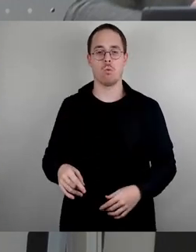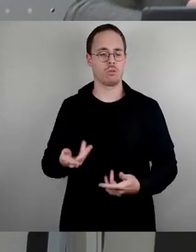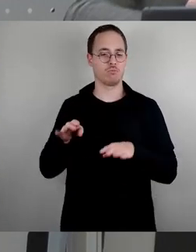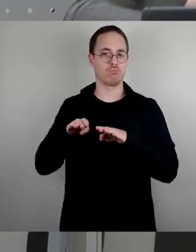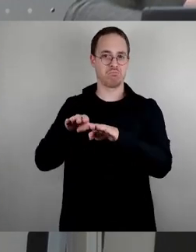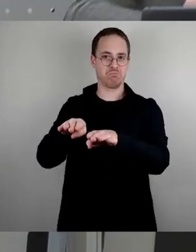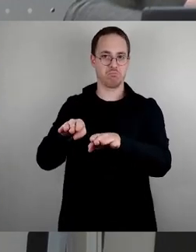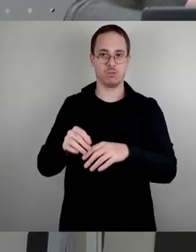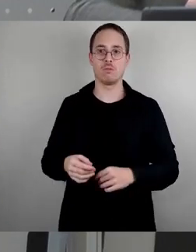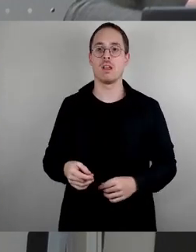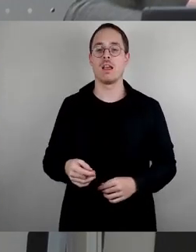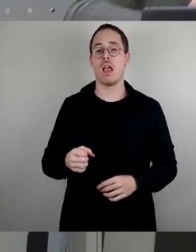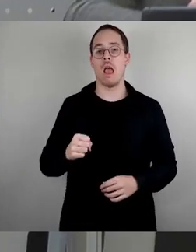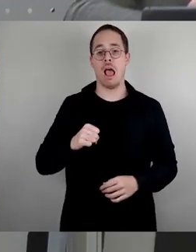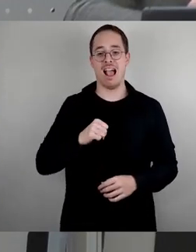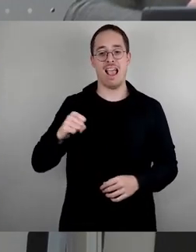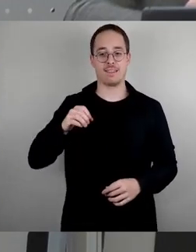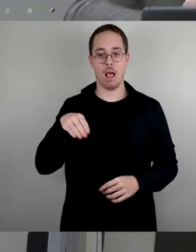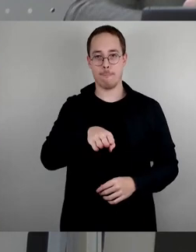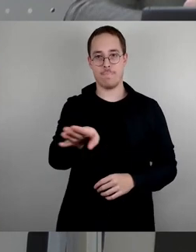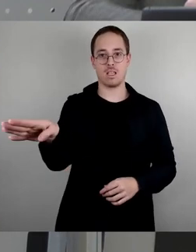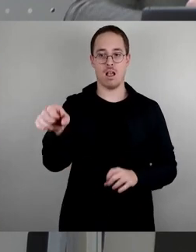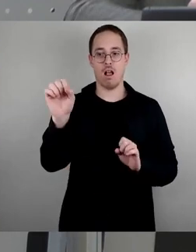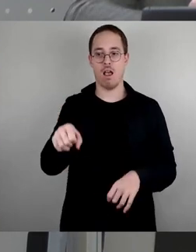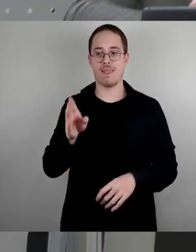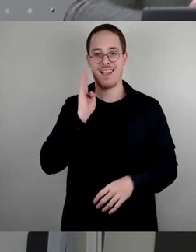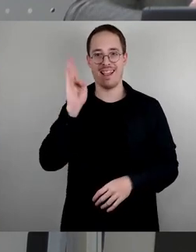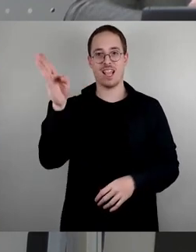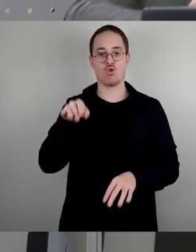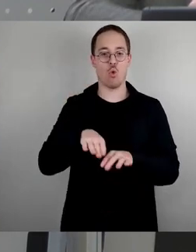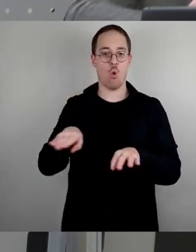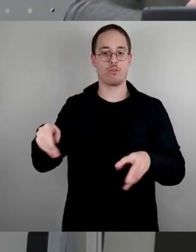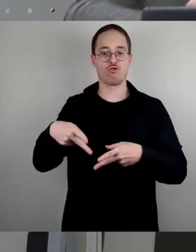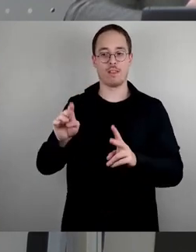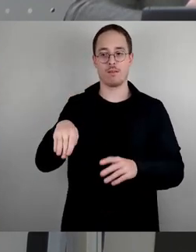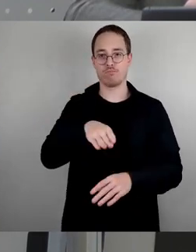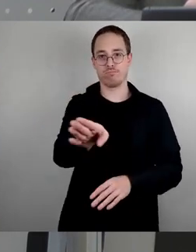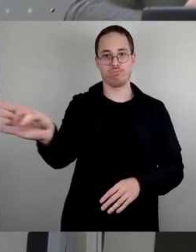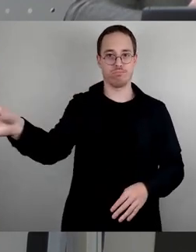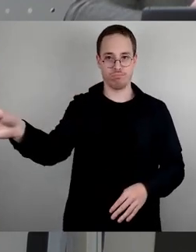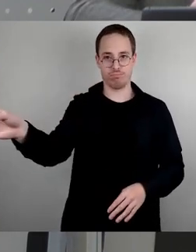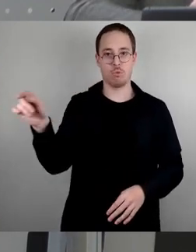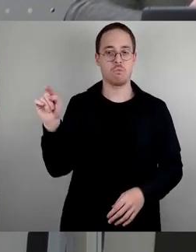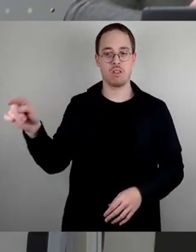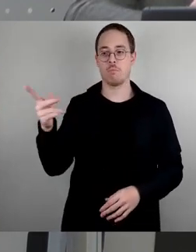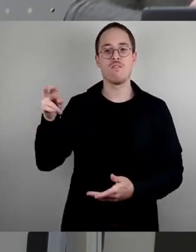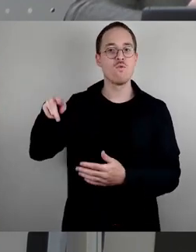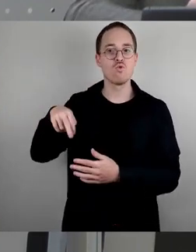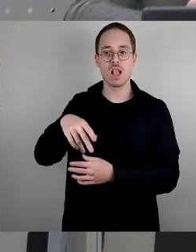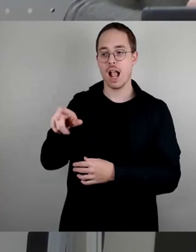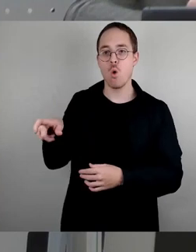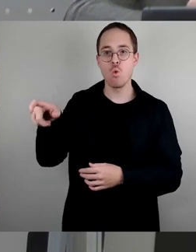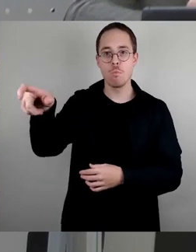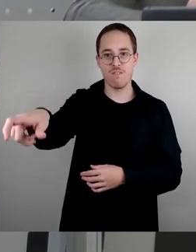dort wegfahren konnten Richtung Grundstraße, und wenn es eben dort beim Fußgängerüberweg oder bei der Ampel dort